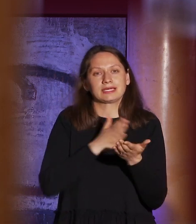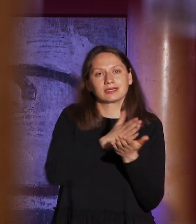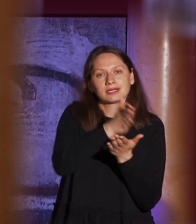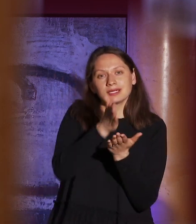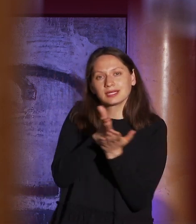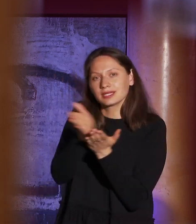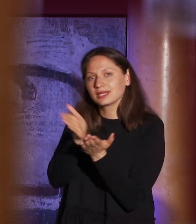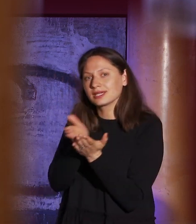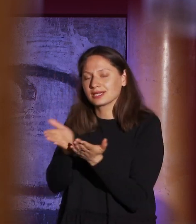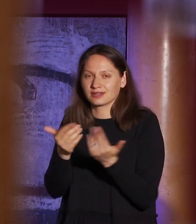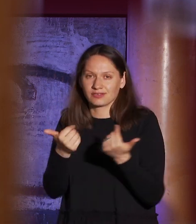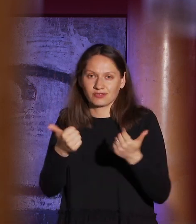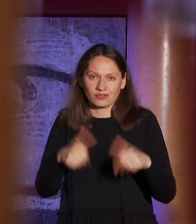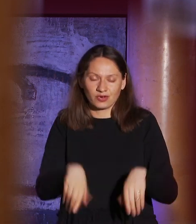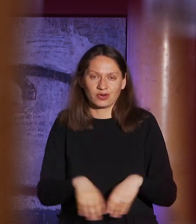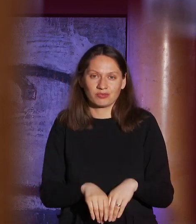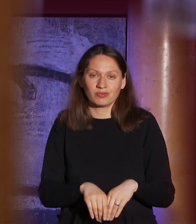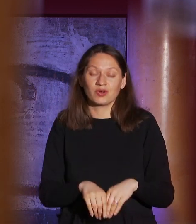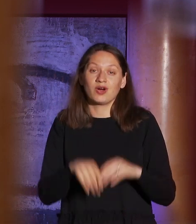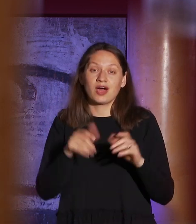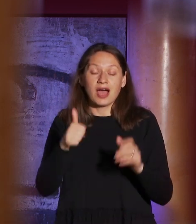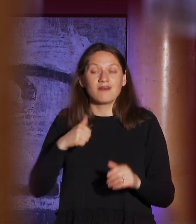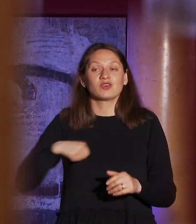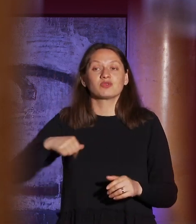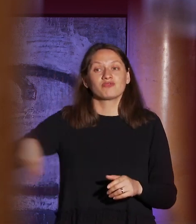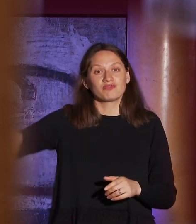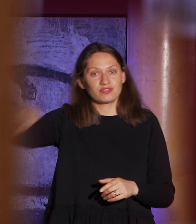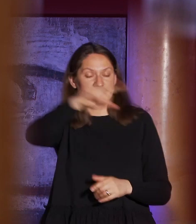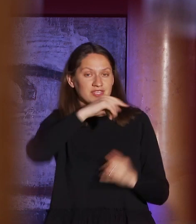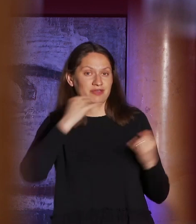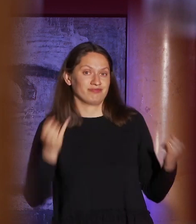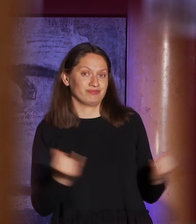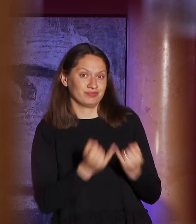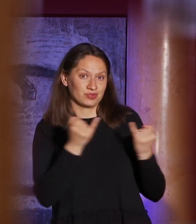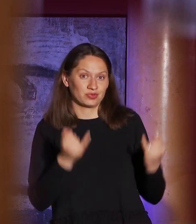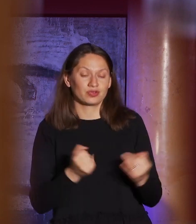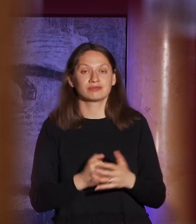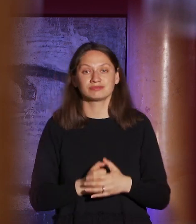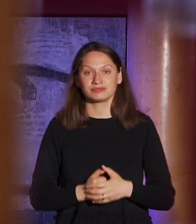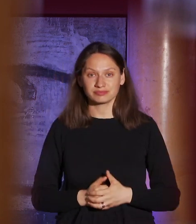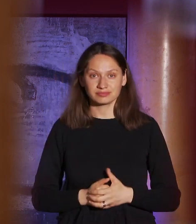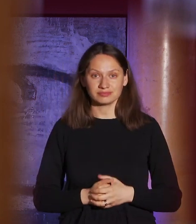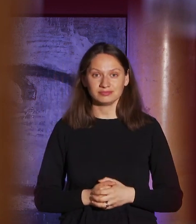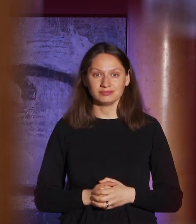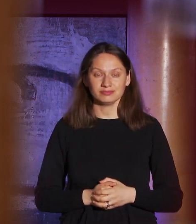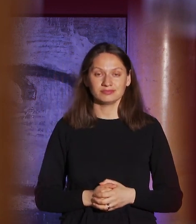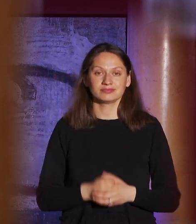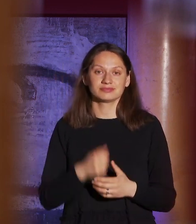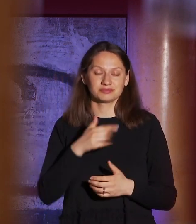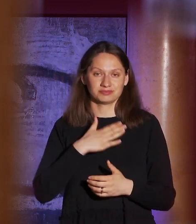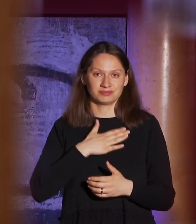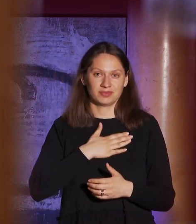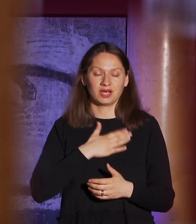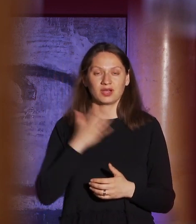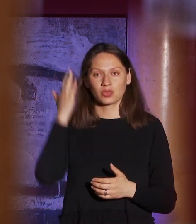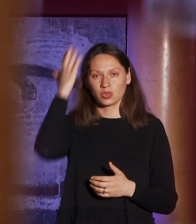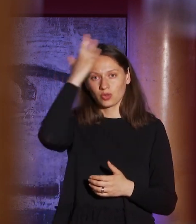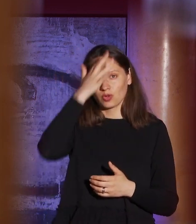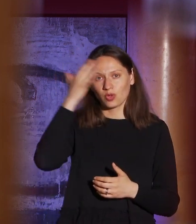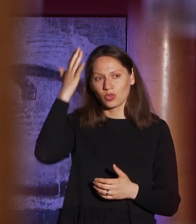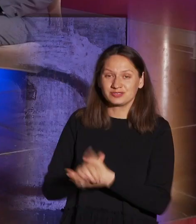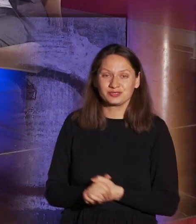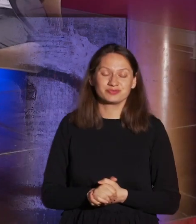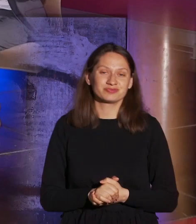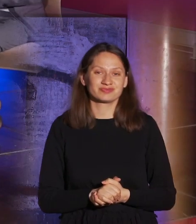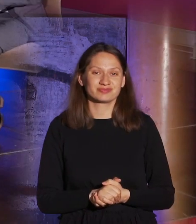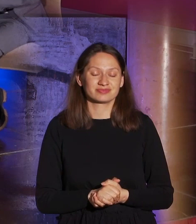kurios yra įdomios visiems. Tai aš tiesiog Galvoju, kad drąsiau